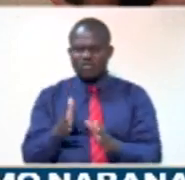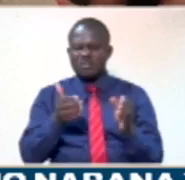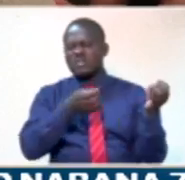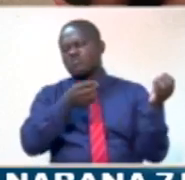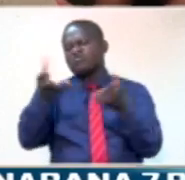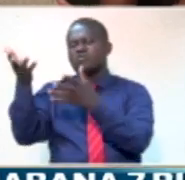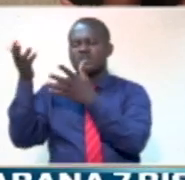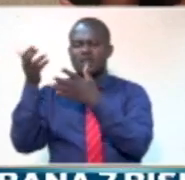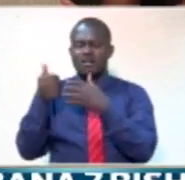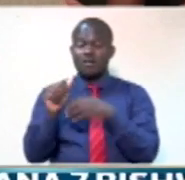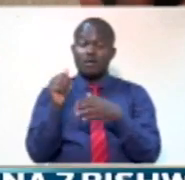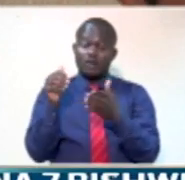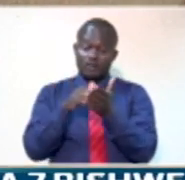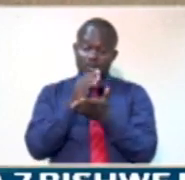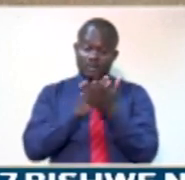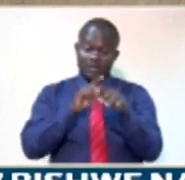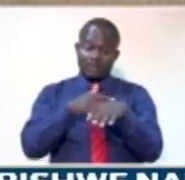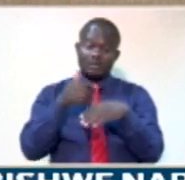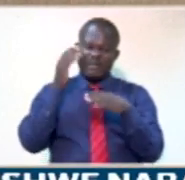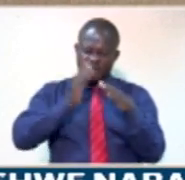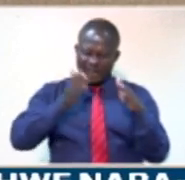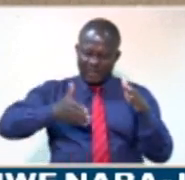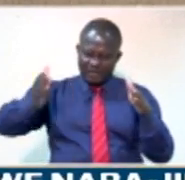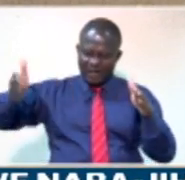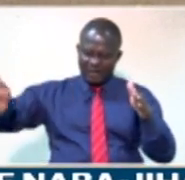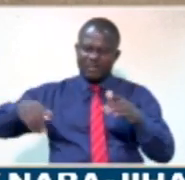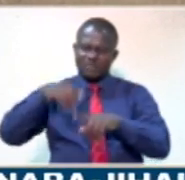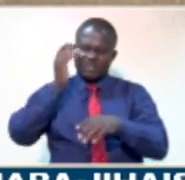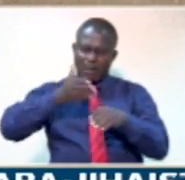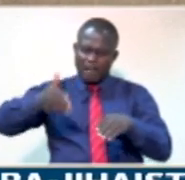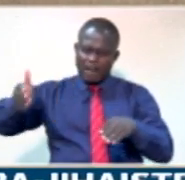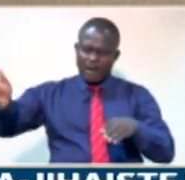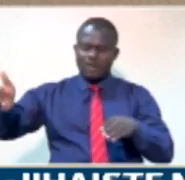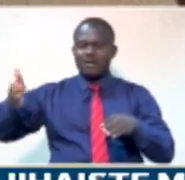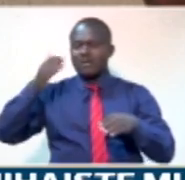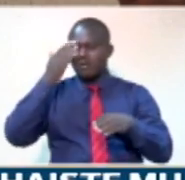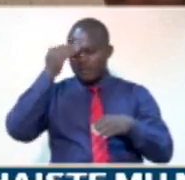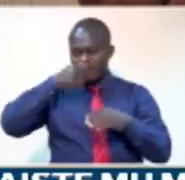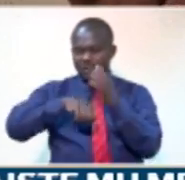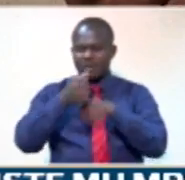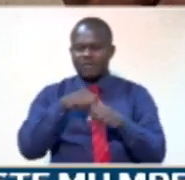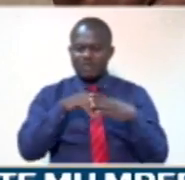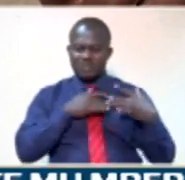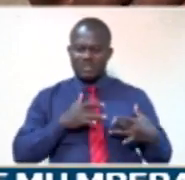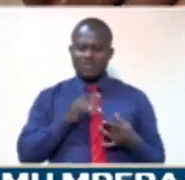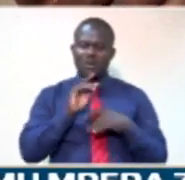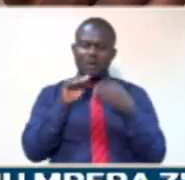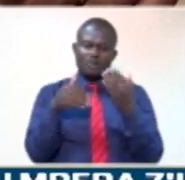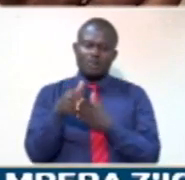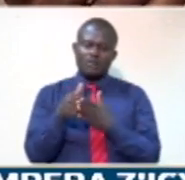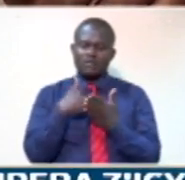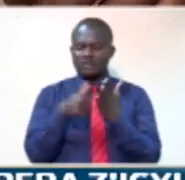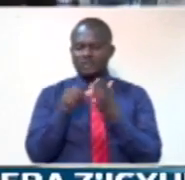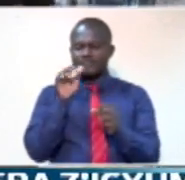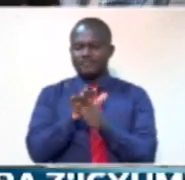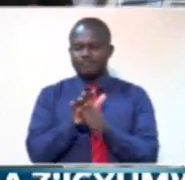bikamujugunya aho ngaho, hari naho bicagura umuntu mbibice bigasiga aho ngaho. Kubera ibyo bikorwa bibi, imitima y'abantu bose hano yarahungabanye cyane.